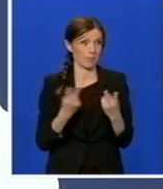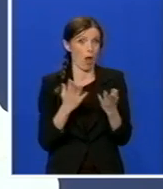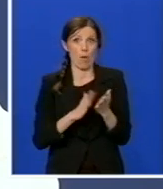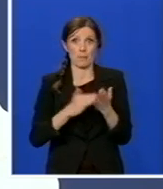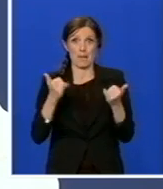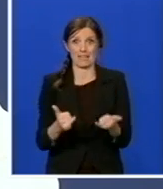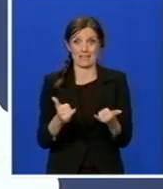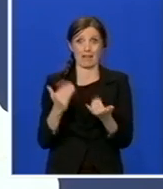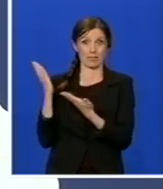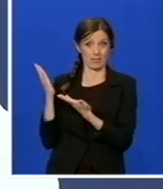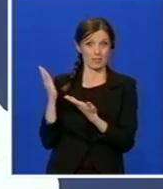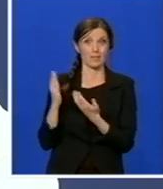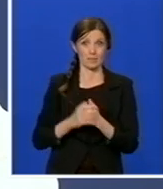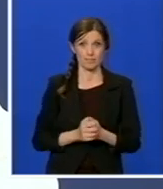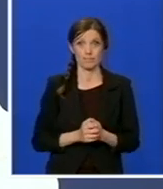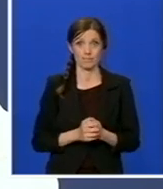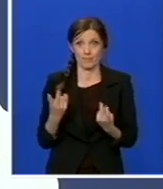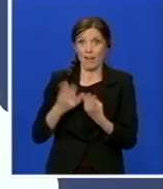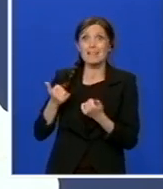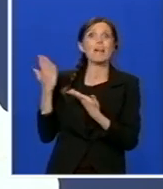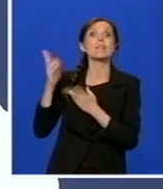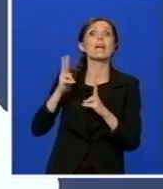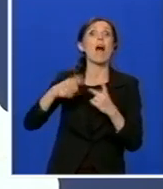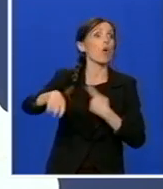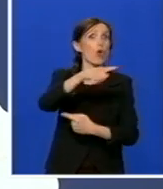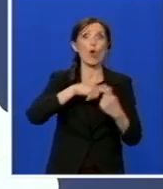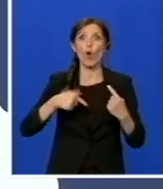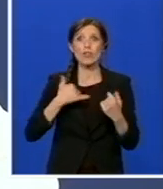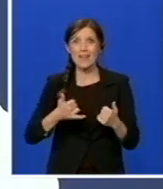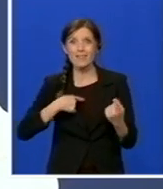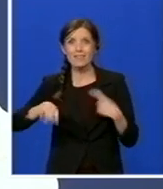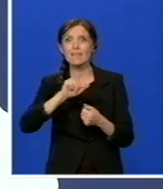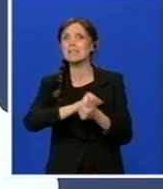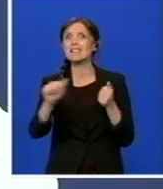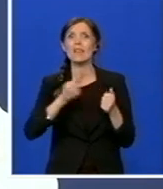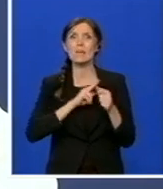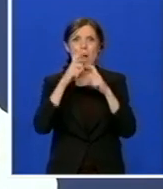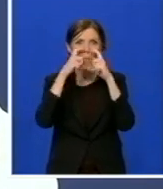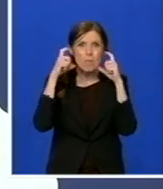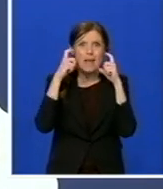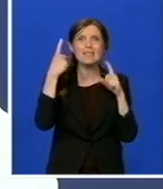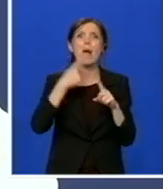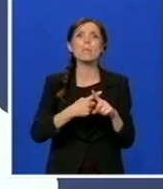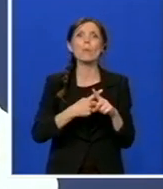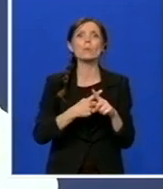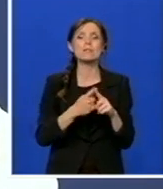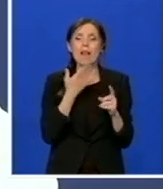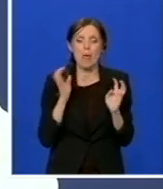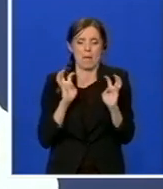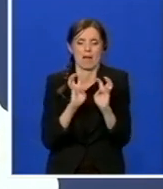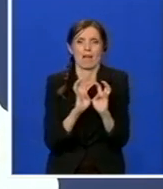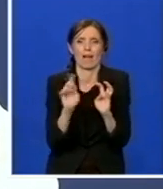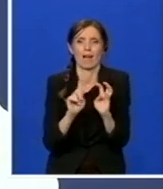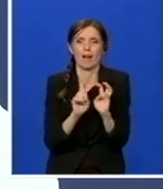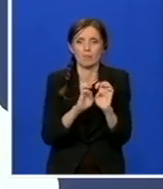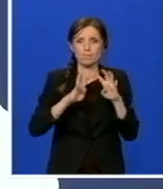sada urađeno ovde. Znači, svi nosimo maske i udaljenost je takva da onemogući